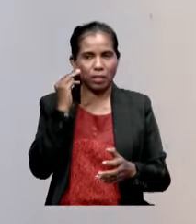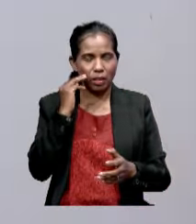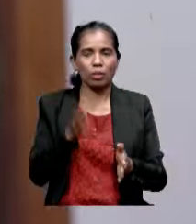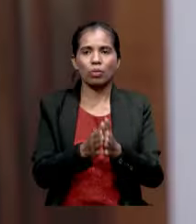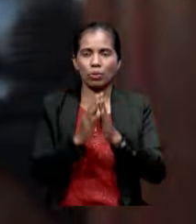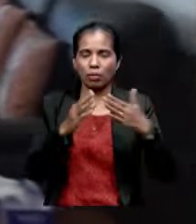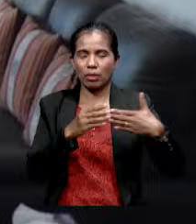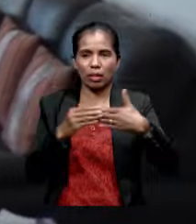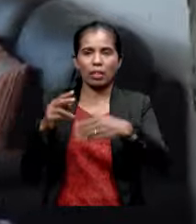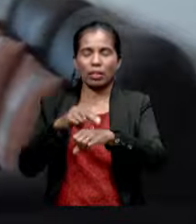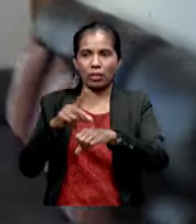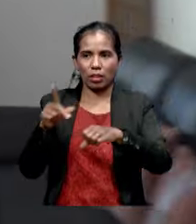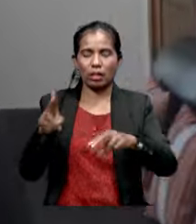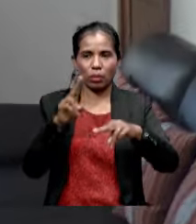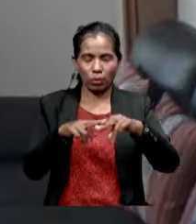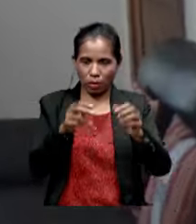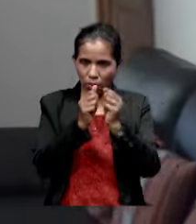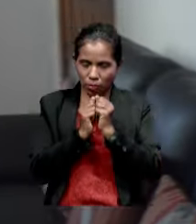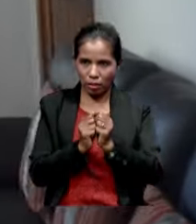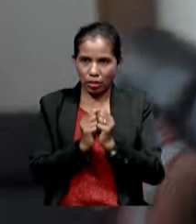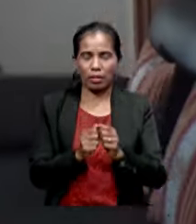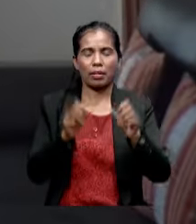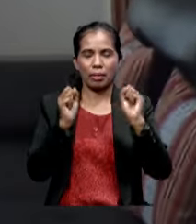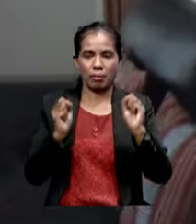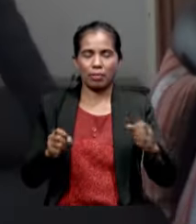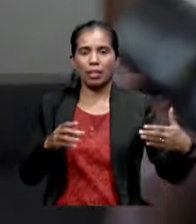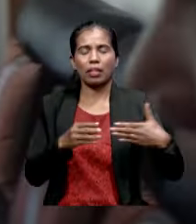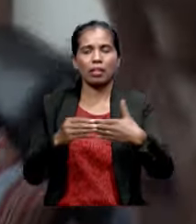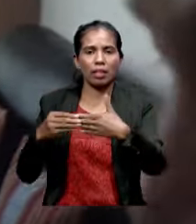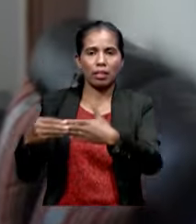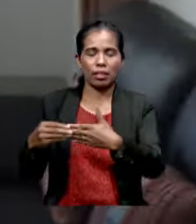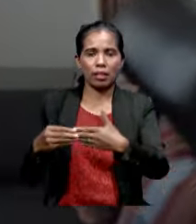ba leader nasional sira atau tur hamutu, nune bele liberta